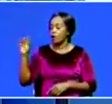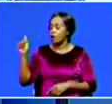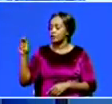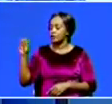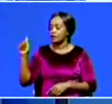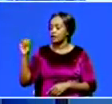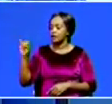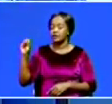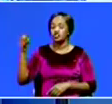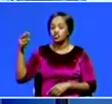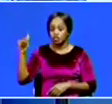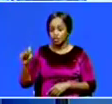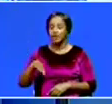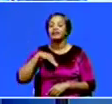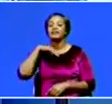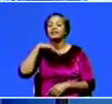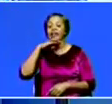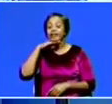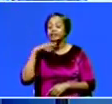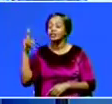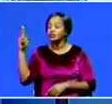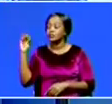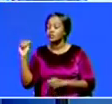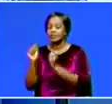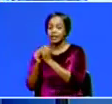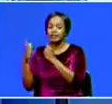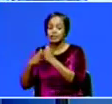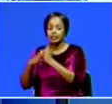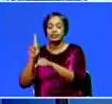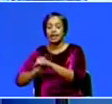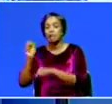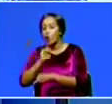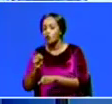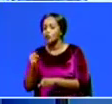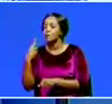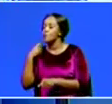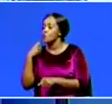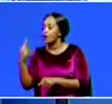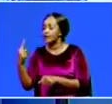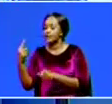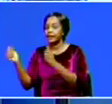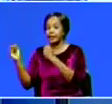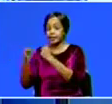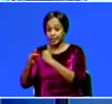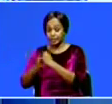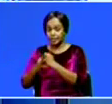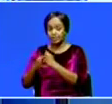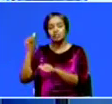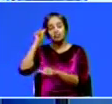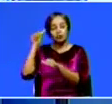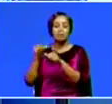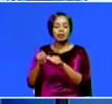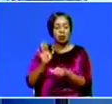dunia mnamo Septemba mwaka 2009 akiwa na umri wa miaka 108. Kama kumtambua na kutambua juhudi zake Rais